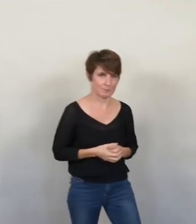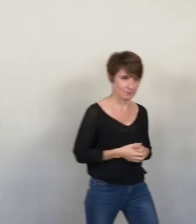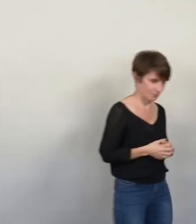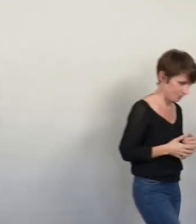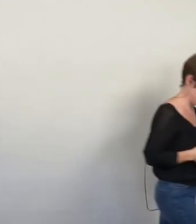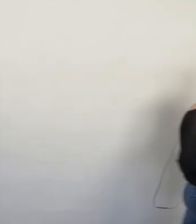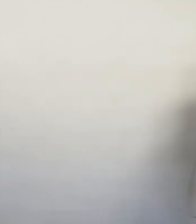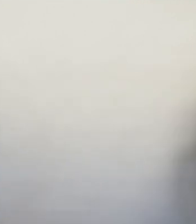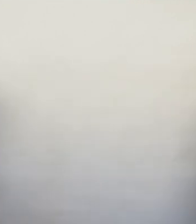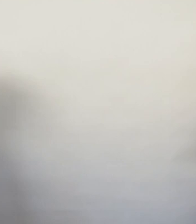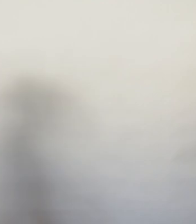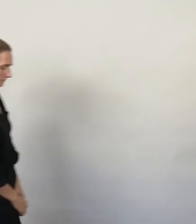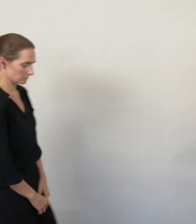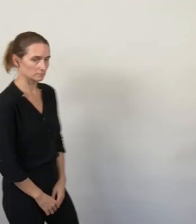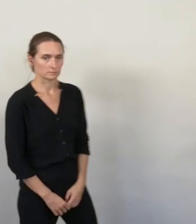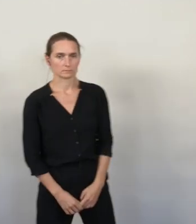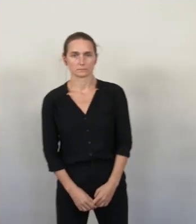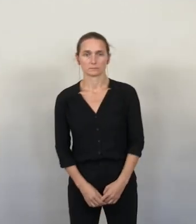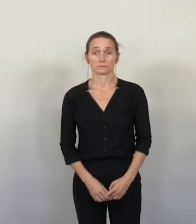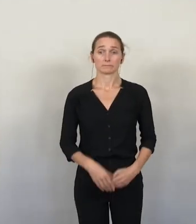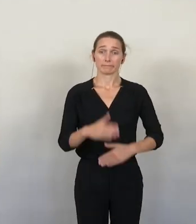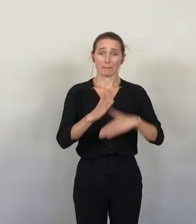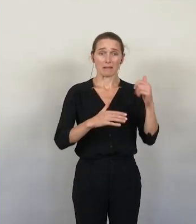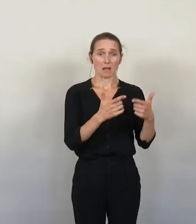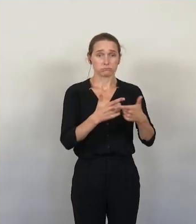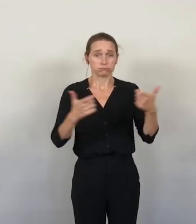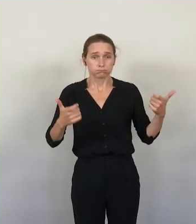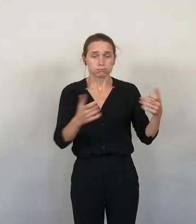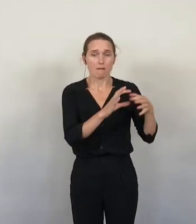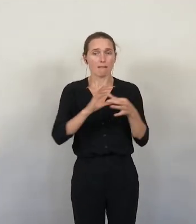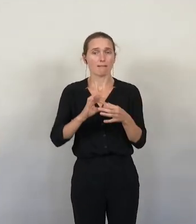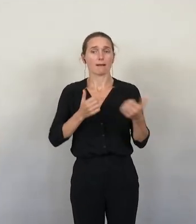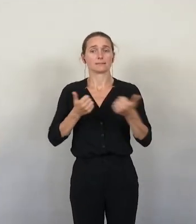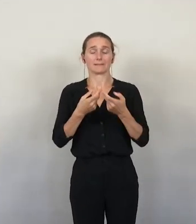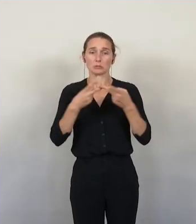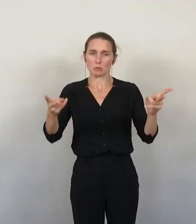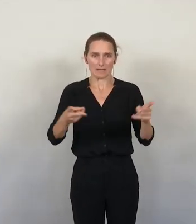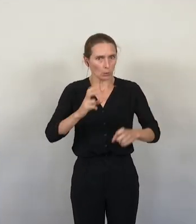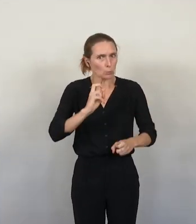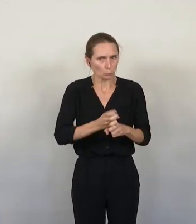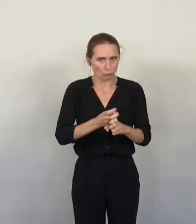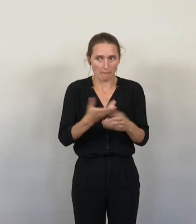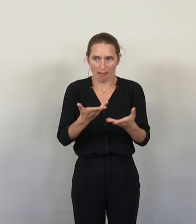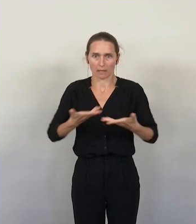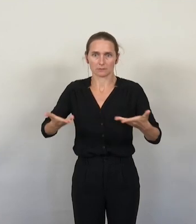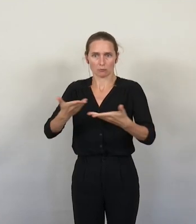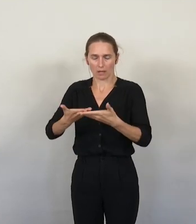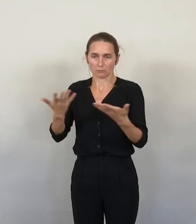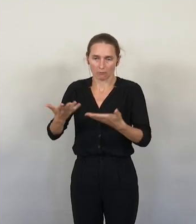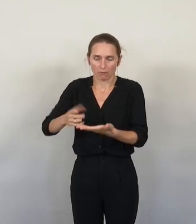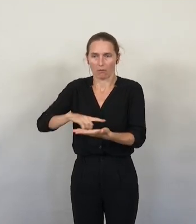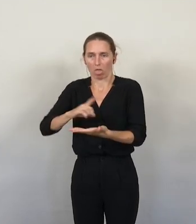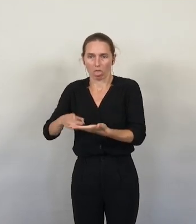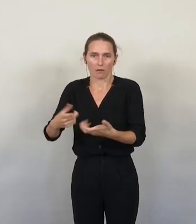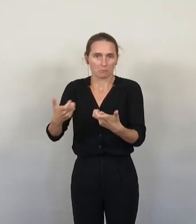sont difficiles parfois ils sont nécessaires toujours encore plus dans ces temps de crise du pouvoir d'achat leur capacité transformatrice est